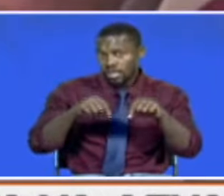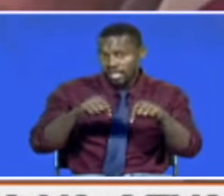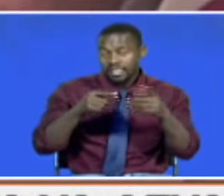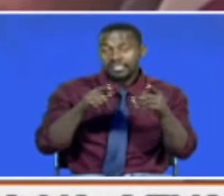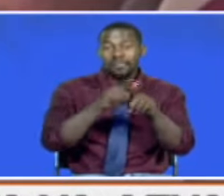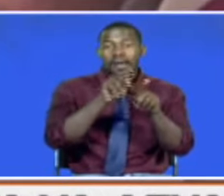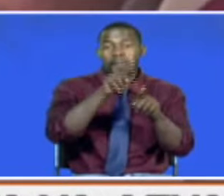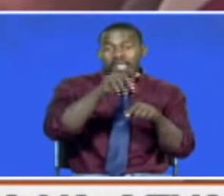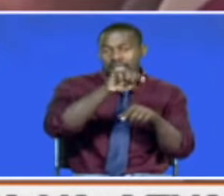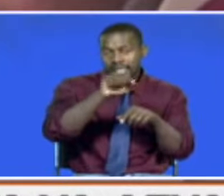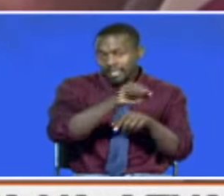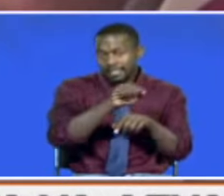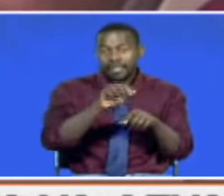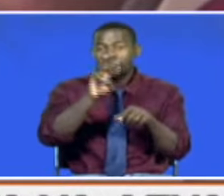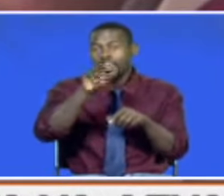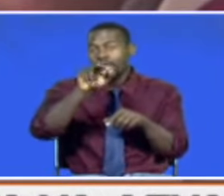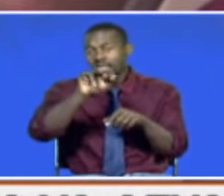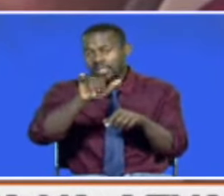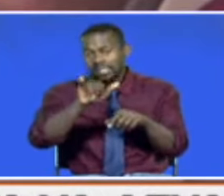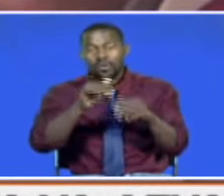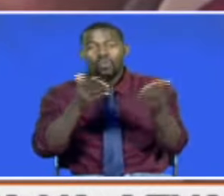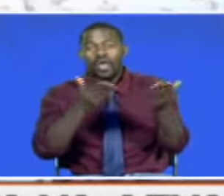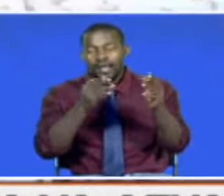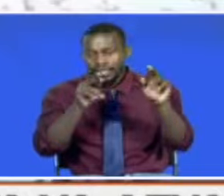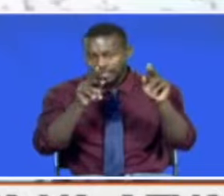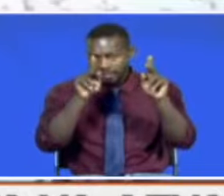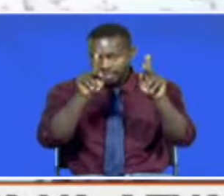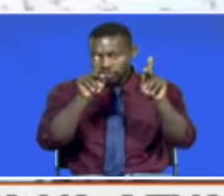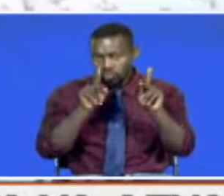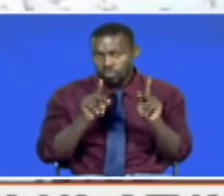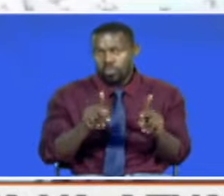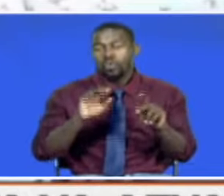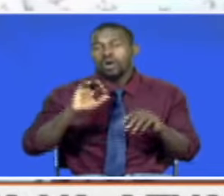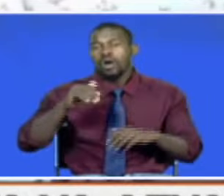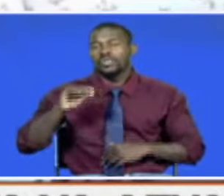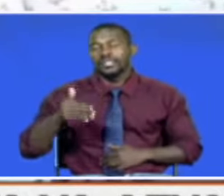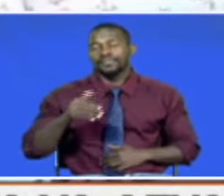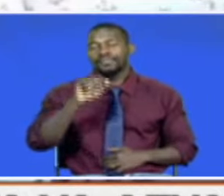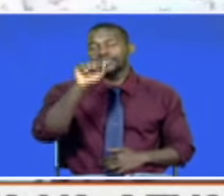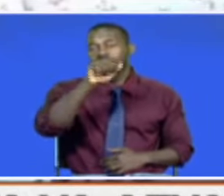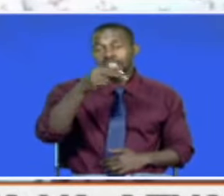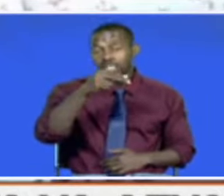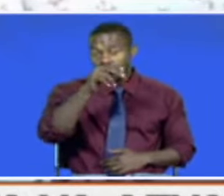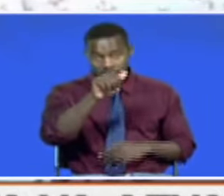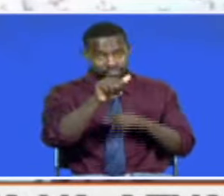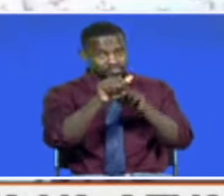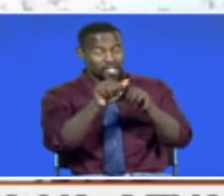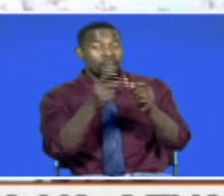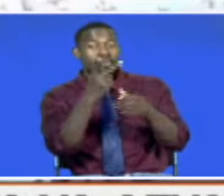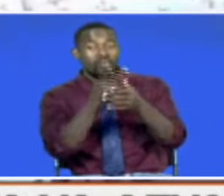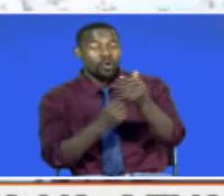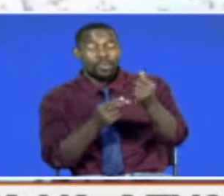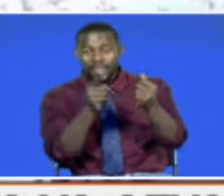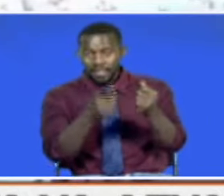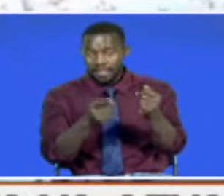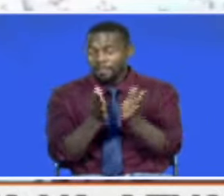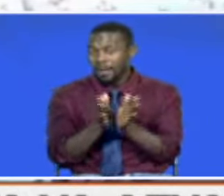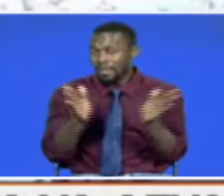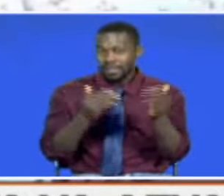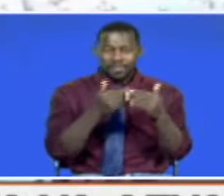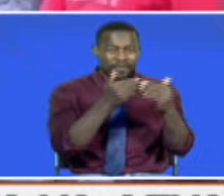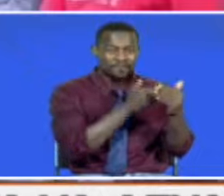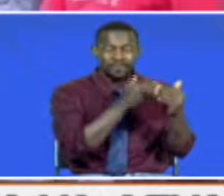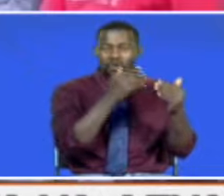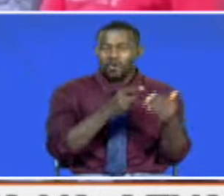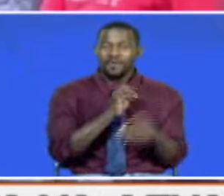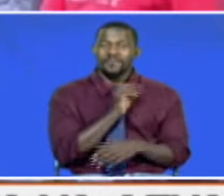Mary Mudhoni akifanya hivyo katika kaunti ya Kisumu. The SHA. Wawili hao wakiondoa wa hofu ya Wakenya